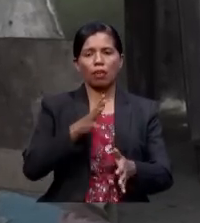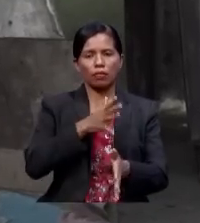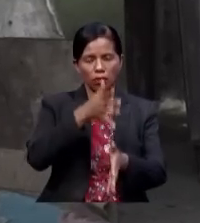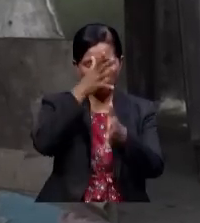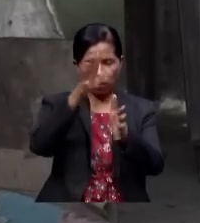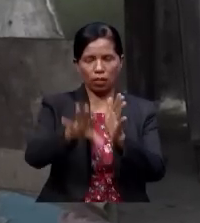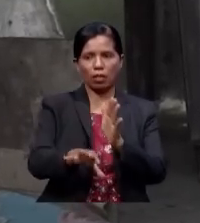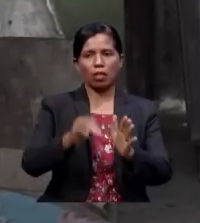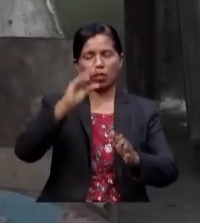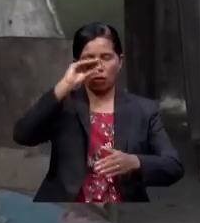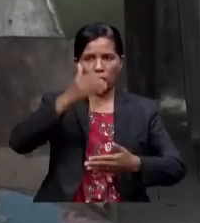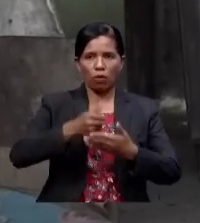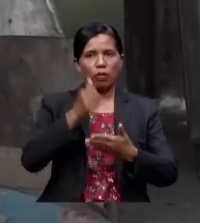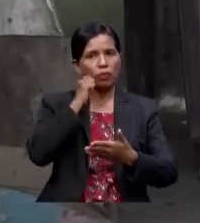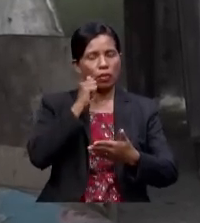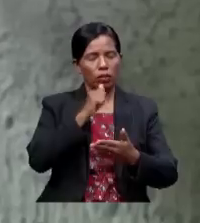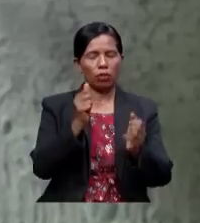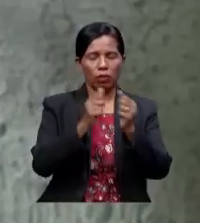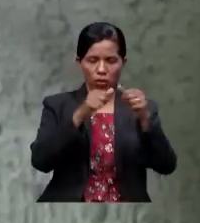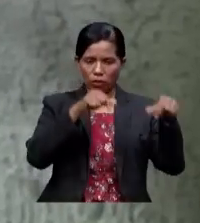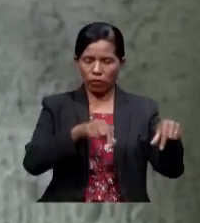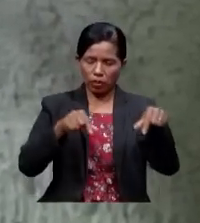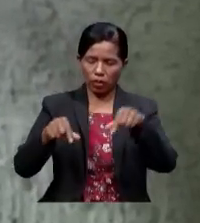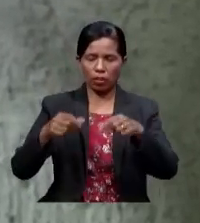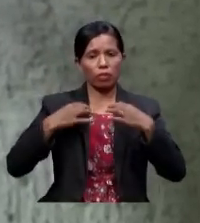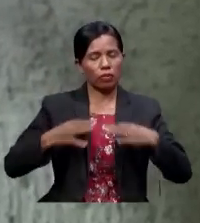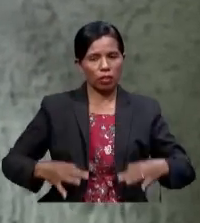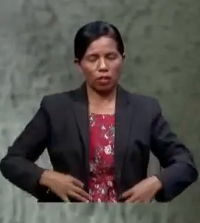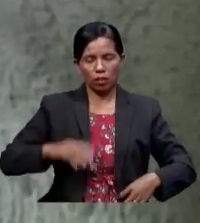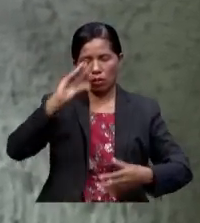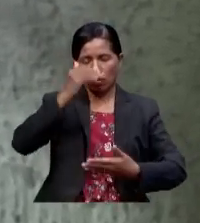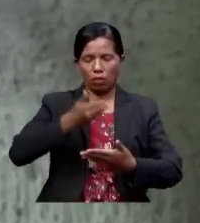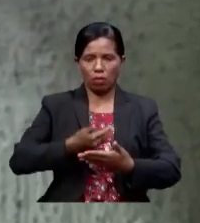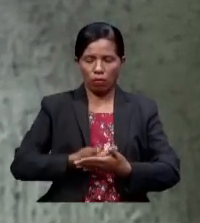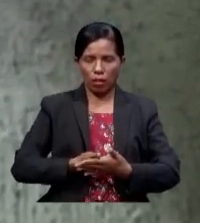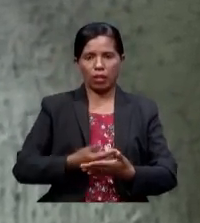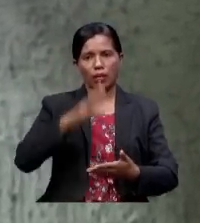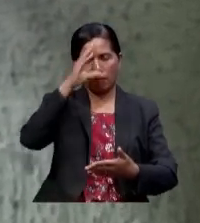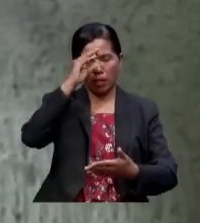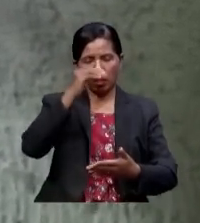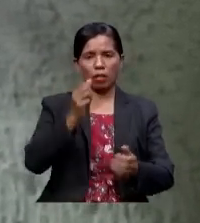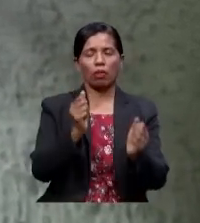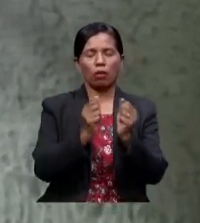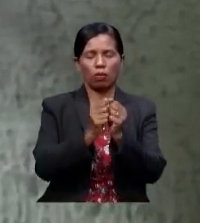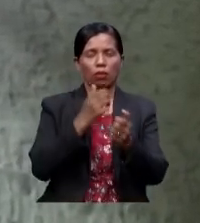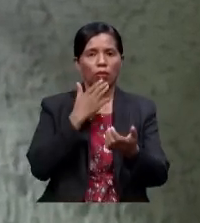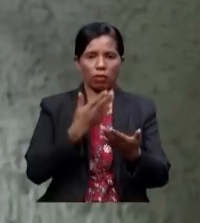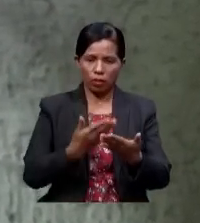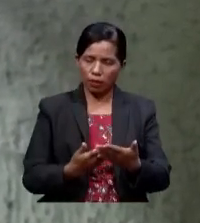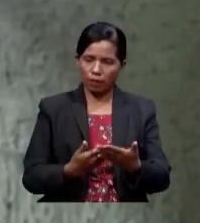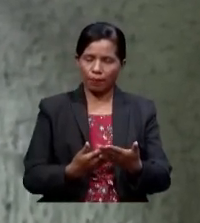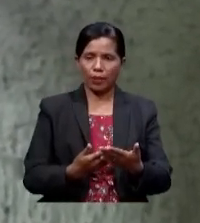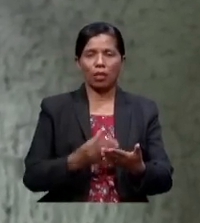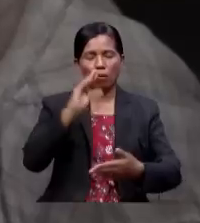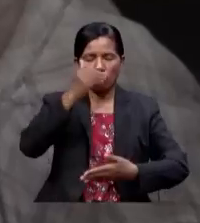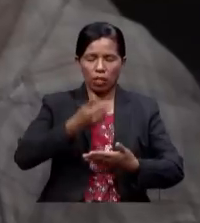feto ne ho ni kondisaun difisensi fiziku, no uang mane ho kondisaun diak. Mai be, uang nai rua ne nia